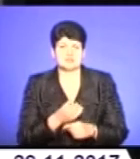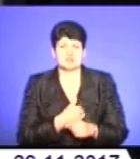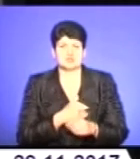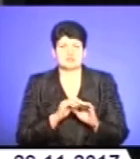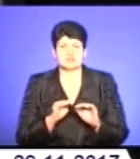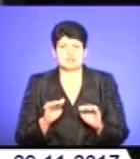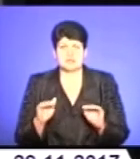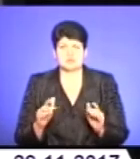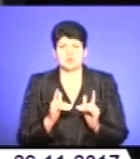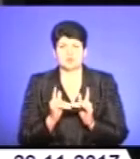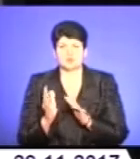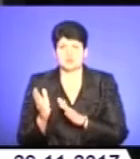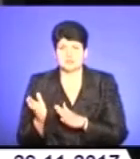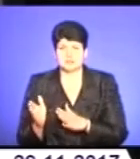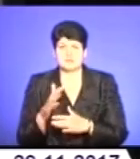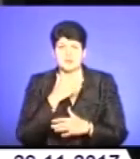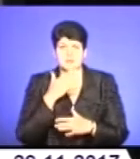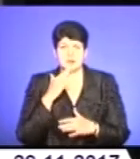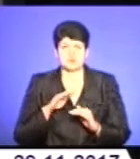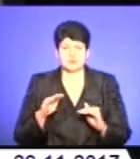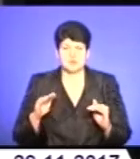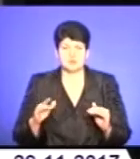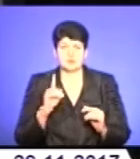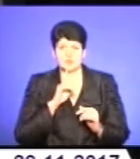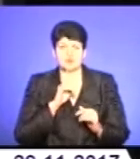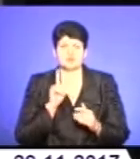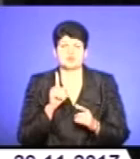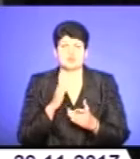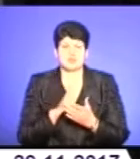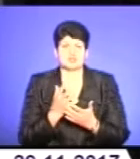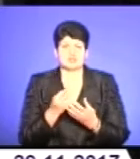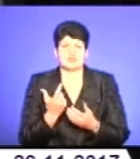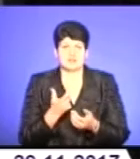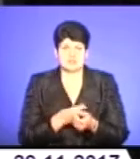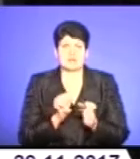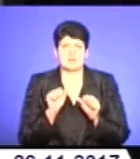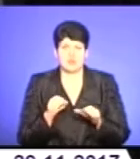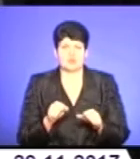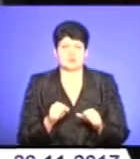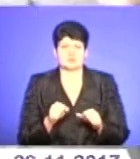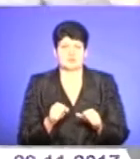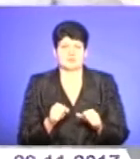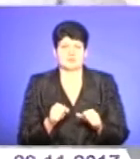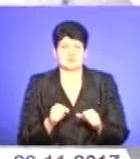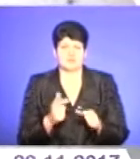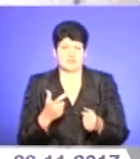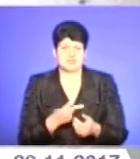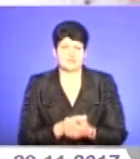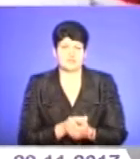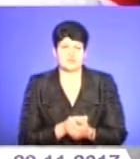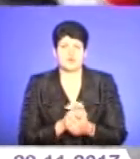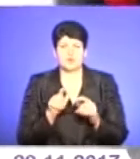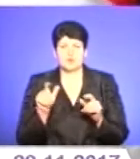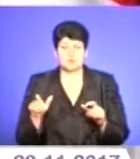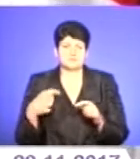з гуртожитків, багатодітних дітей, поки є ще вакцина, ми можемо активно вакцинувати. Жителям краю, які